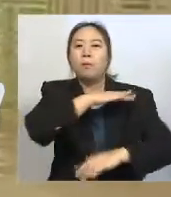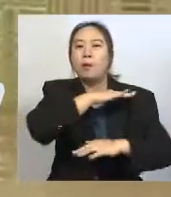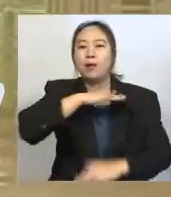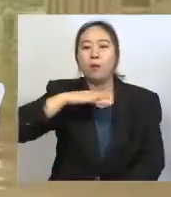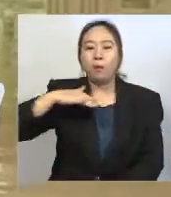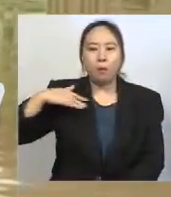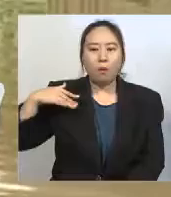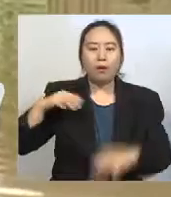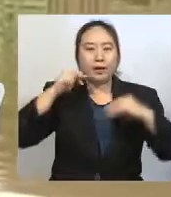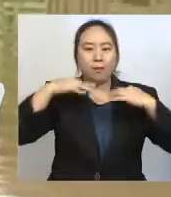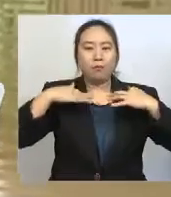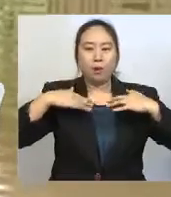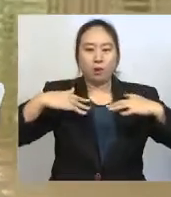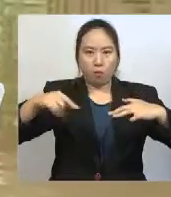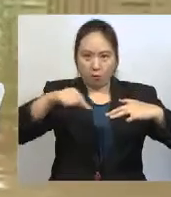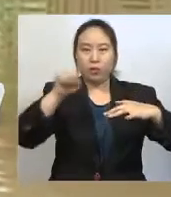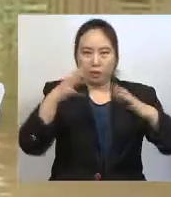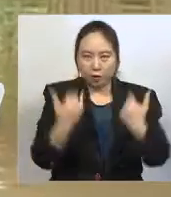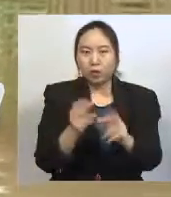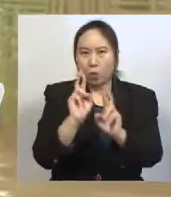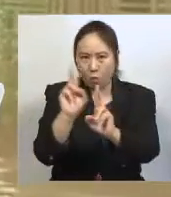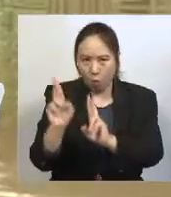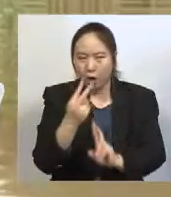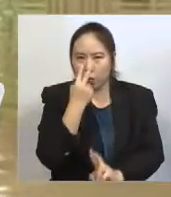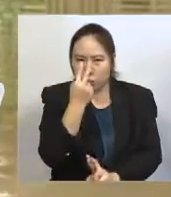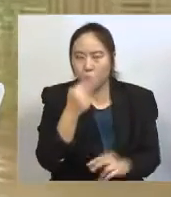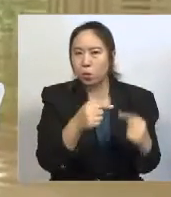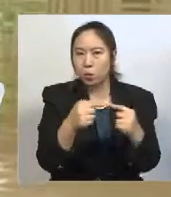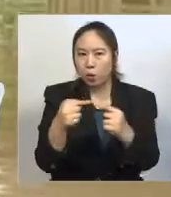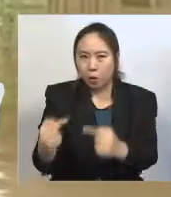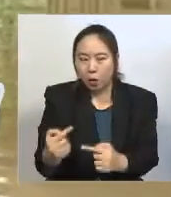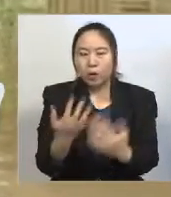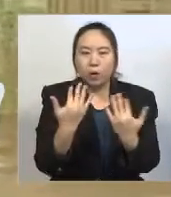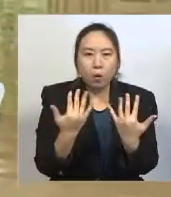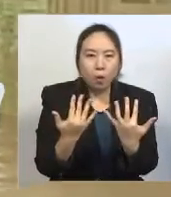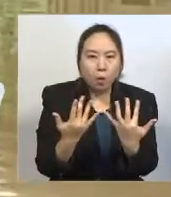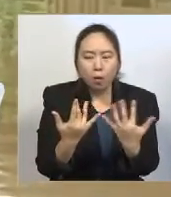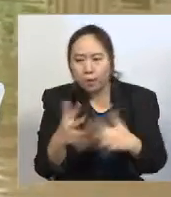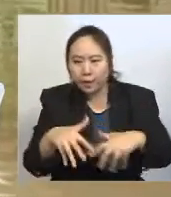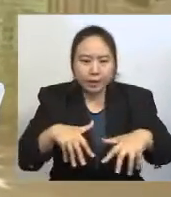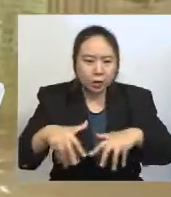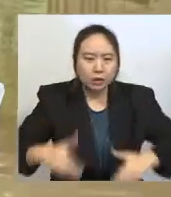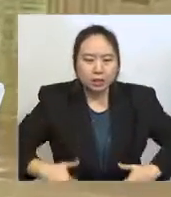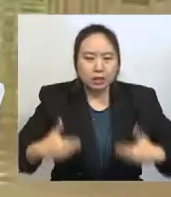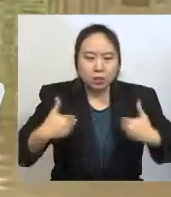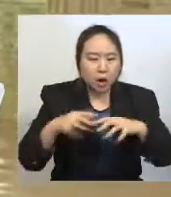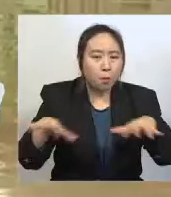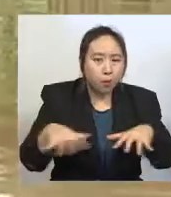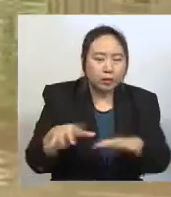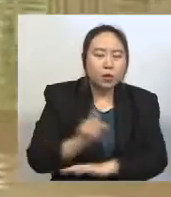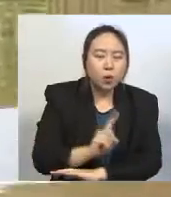แล้วยังต้องมีการเฝ้าระวังระดับน้ำกันต่อไปแล้วก็รอดูว่าเมื่อไหร่เนี่ยจะชาวบ้านจะได้ใช้ชีวิตอยู่กันตามปกติ